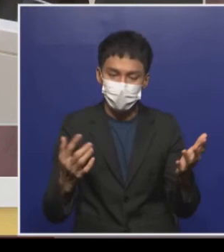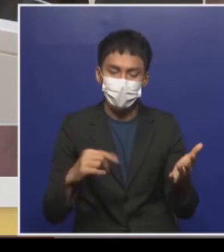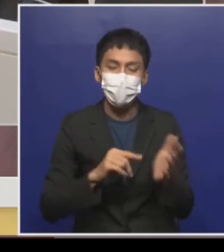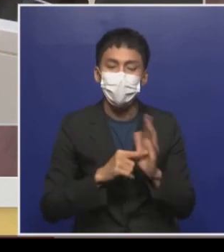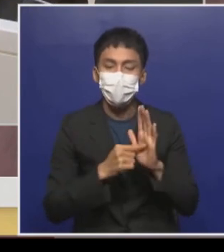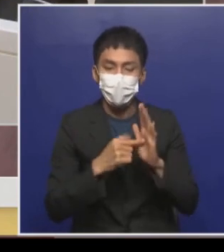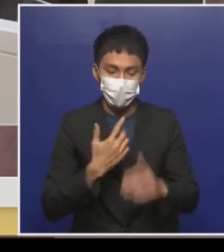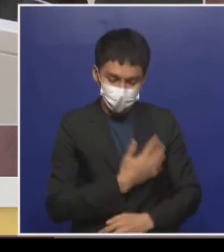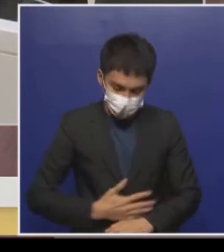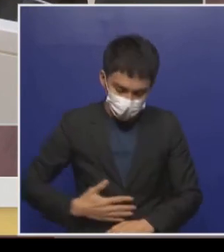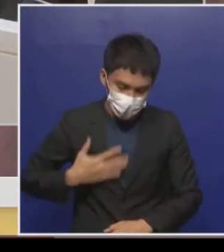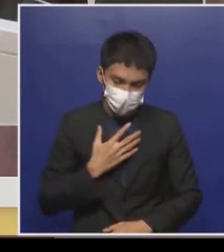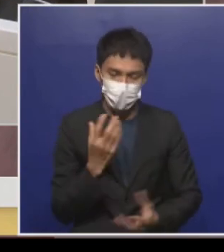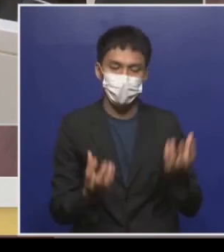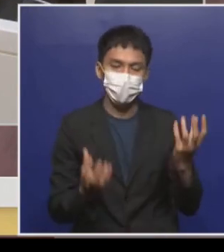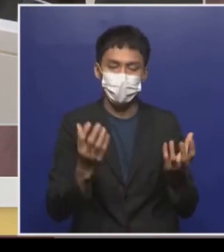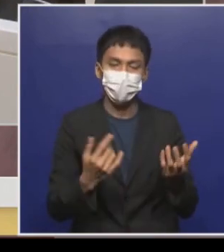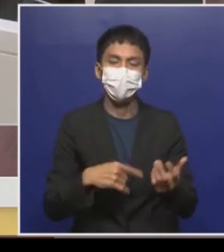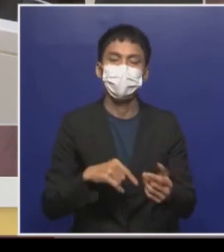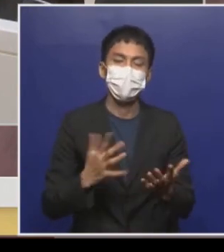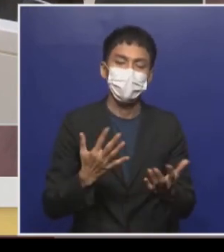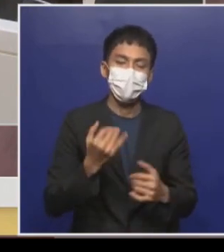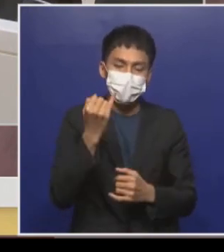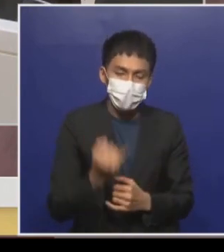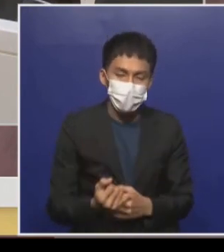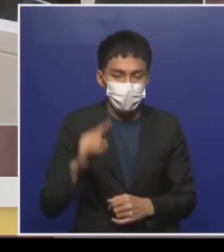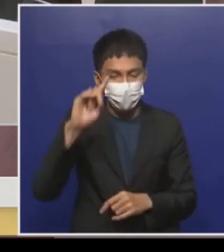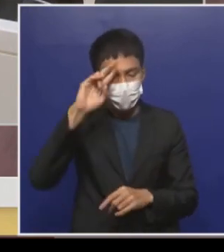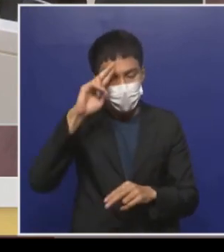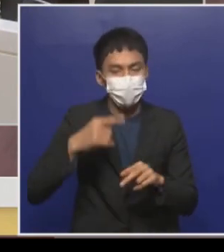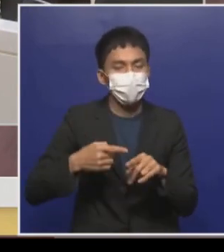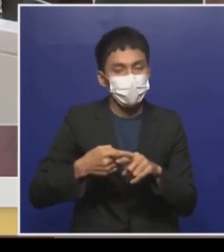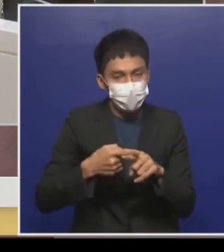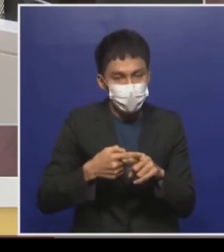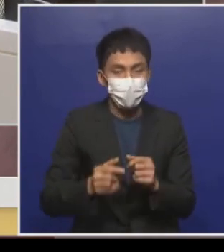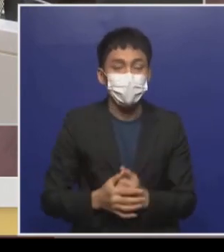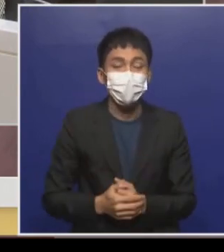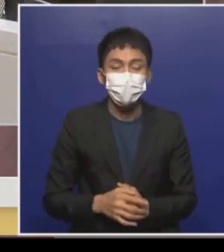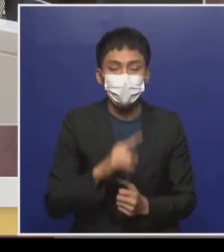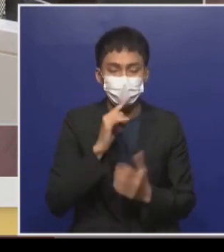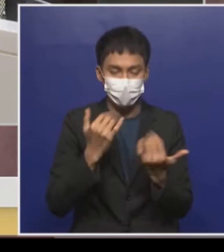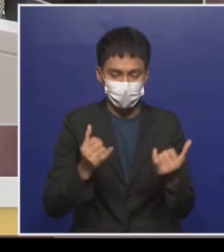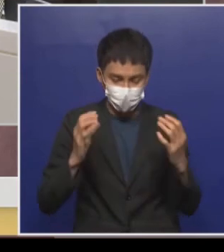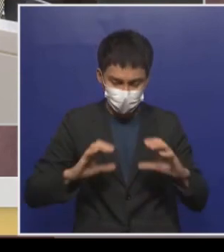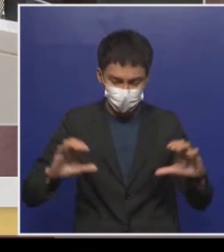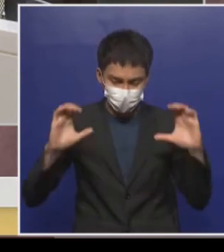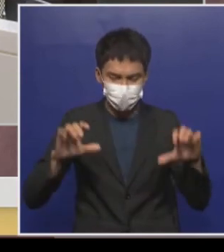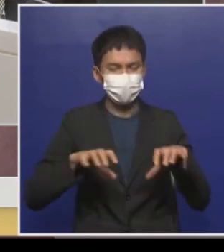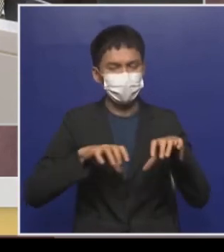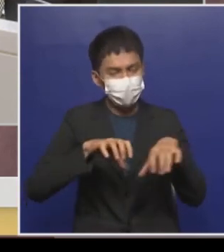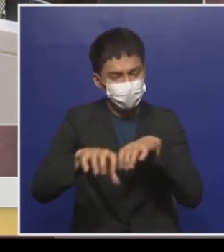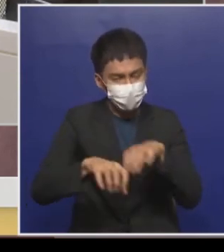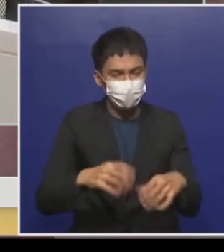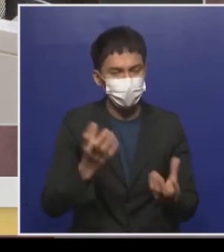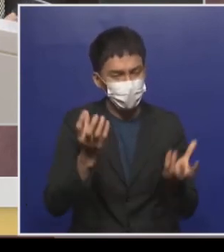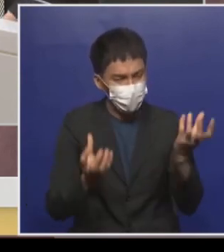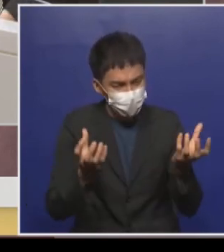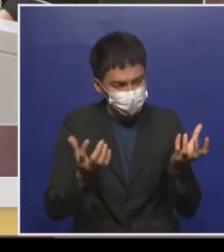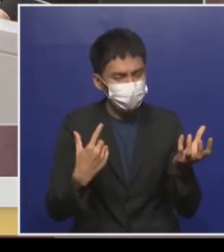ไมมคามสมดุนก็เจ็บปวยครับรฐบาลนได้จดสนกบประมาณให้สมดุนที่สุดเทาทจะสามาถทำได้